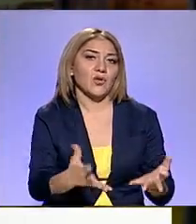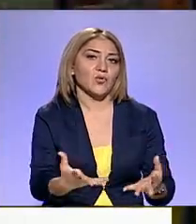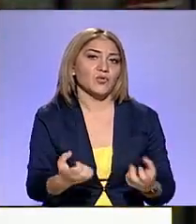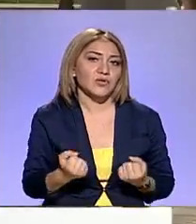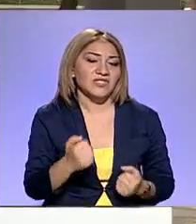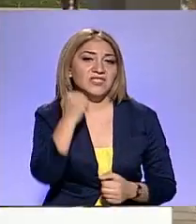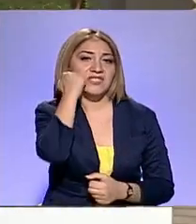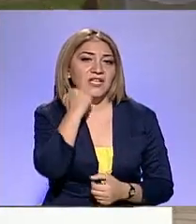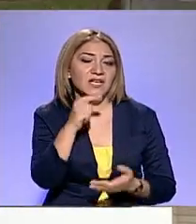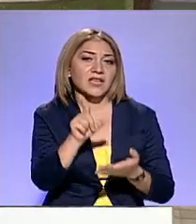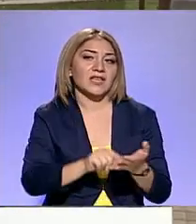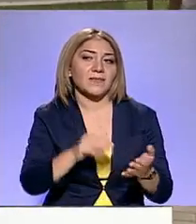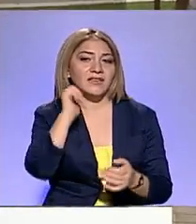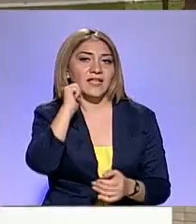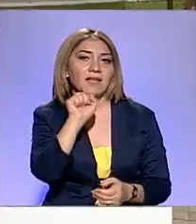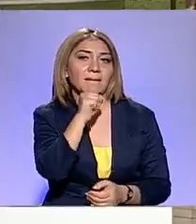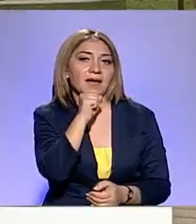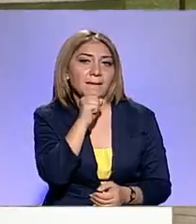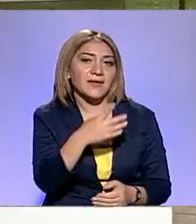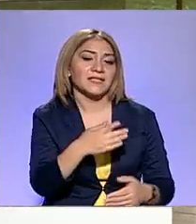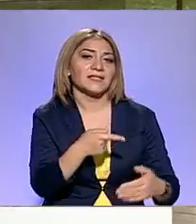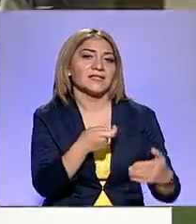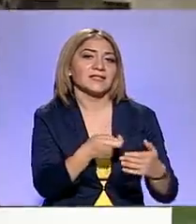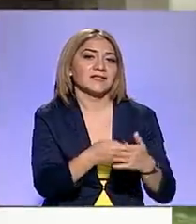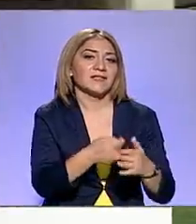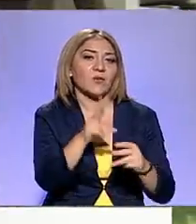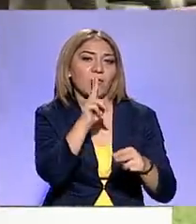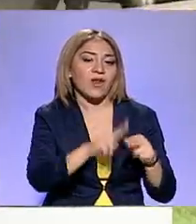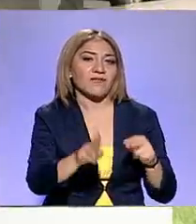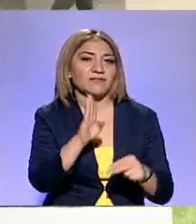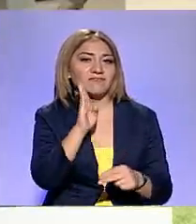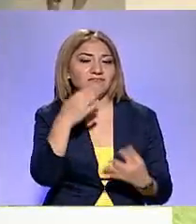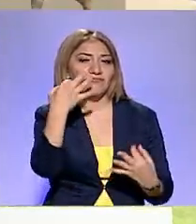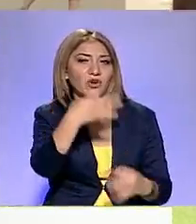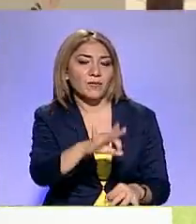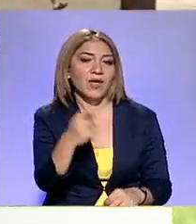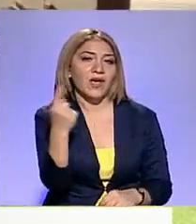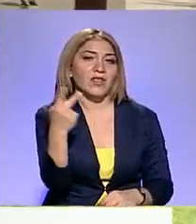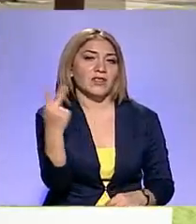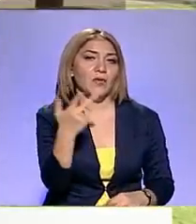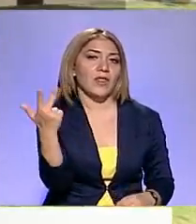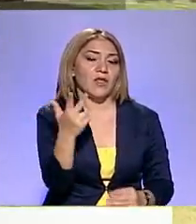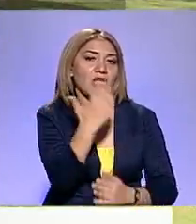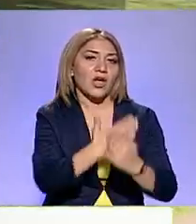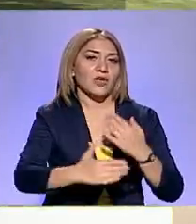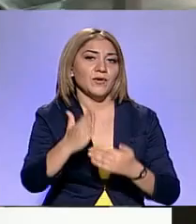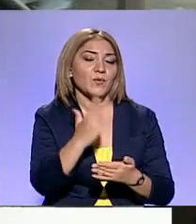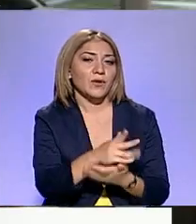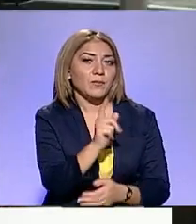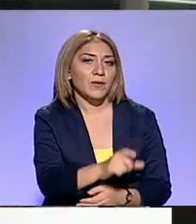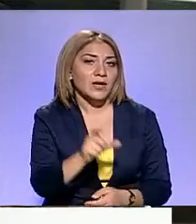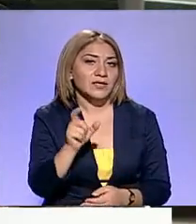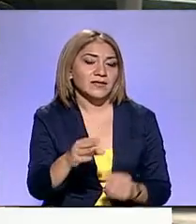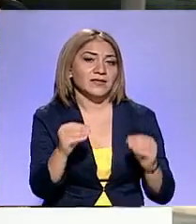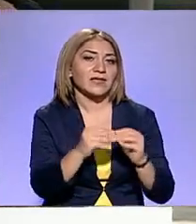Նրանք ծերության նպաստացող տատիկ-պապիկներ են, կերակրող են կորցրած երեխաներ, առաջին, երկրորդ եւ երրորդ կարգի հաշմանդամություն ունեցողներ,